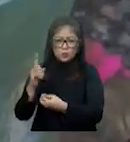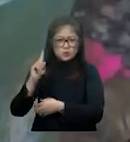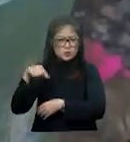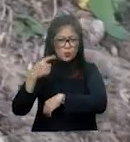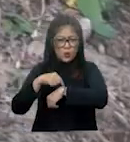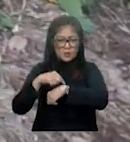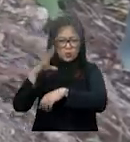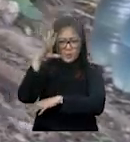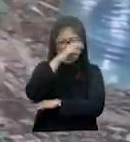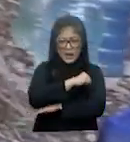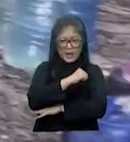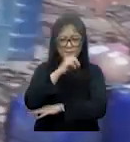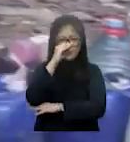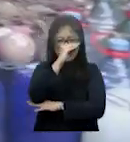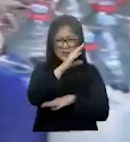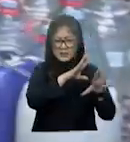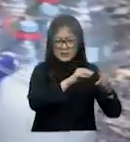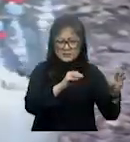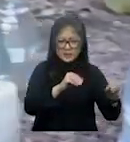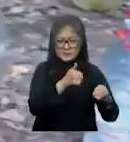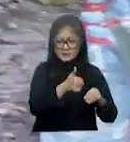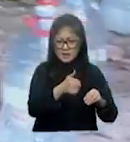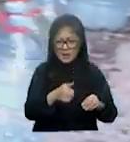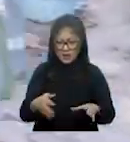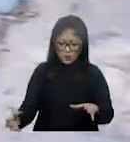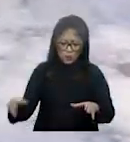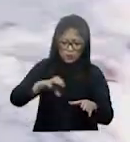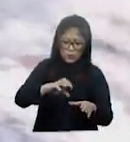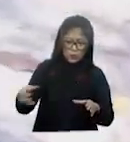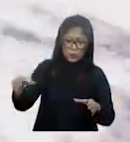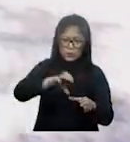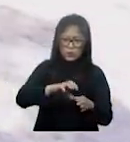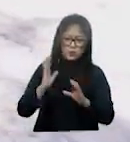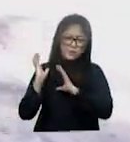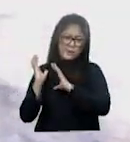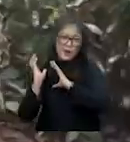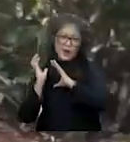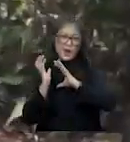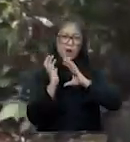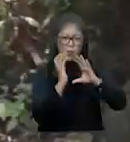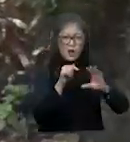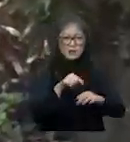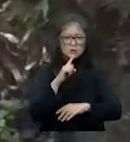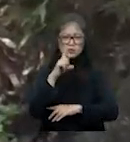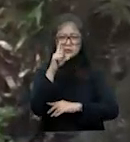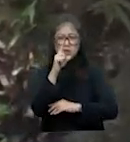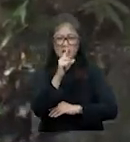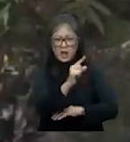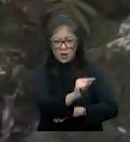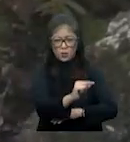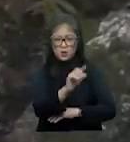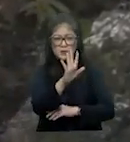harinya bisa bekerja. Air yang sudah ditampung disimpan ke dalam jerigen dan dipanggul sejauh 500 meter. Jika air